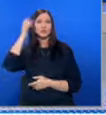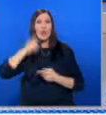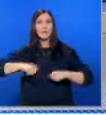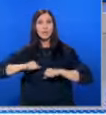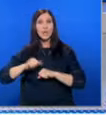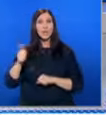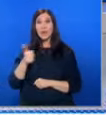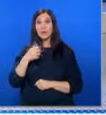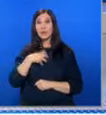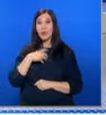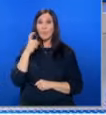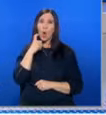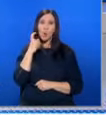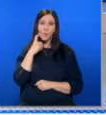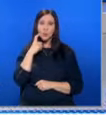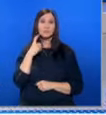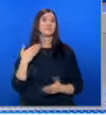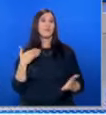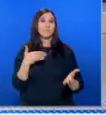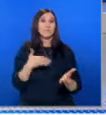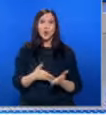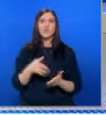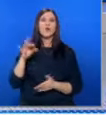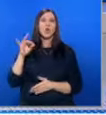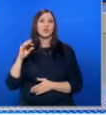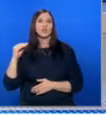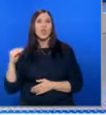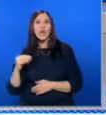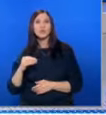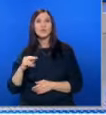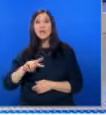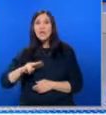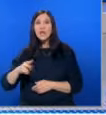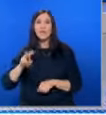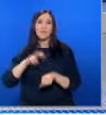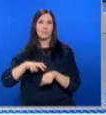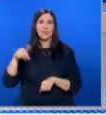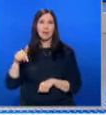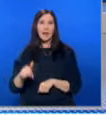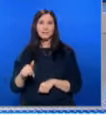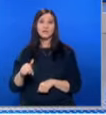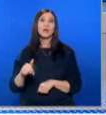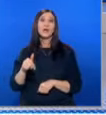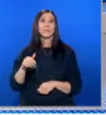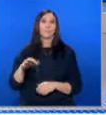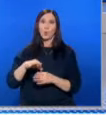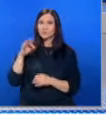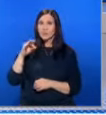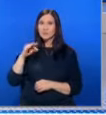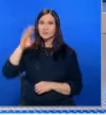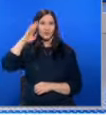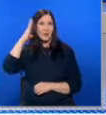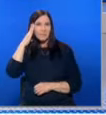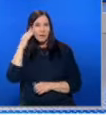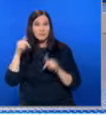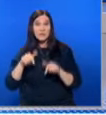кабинет. Лидерът на ГЕРБ Бойко Борисов е против Росен Желязков или Димитър Главчев да бъде избран за служебен